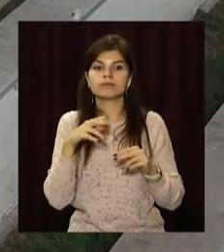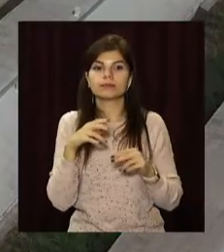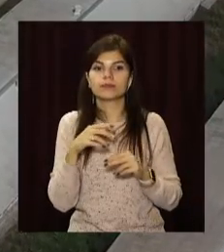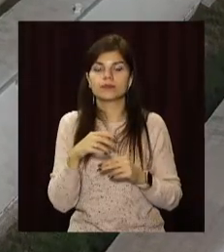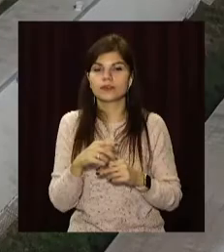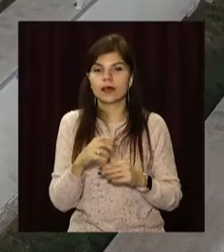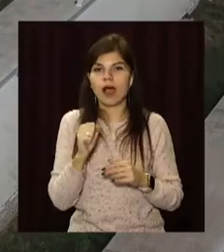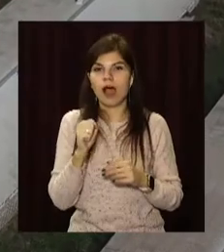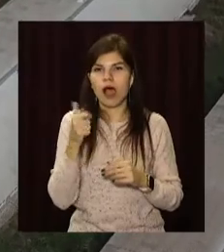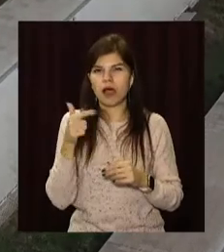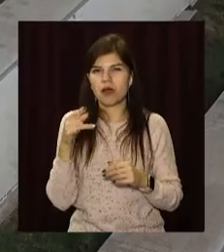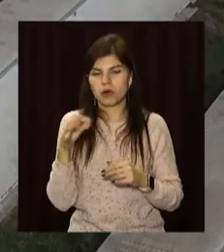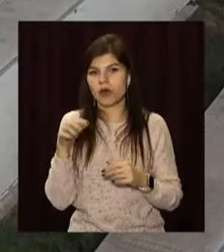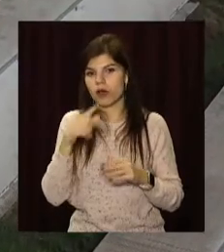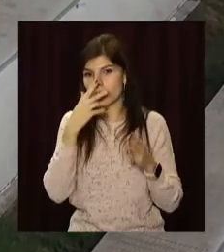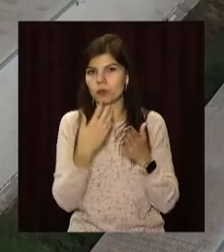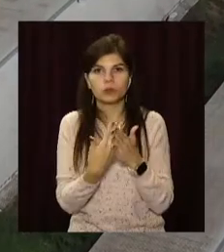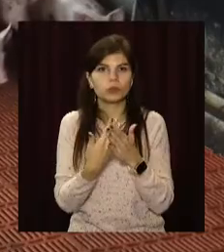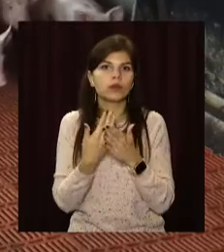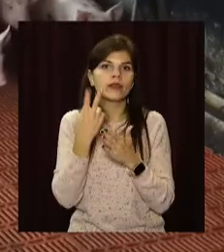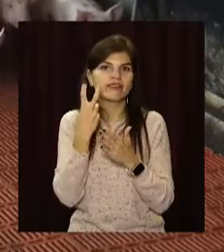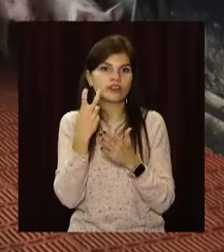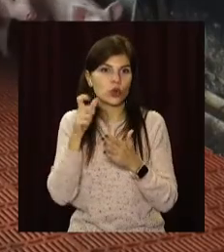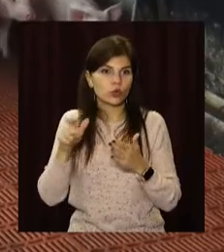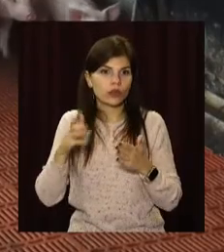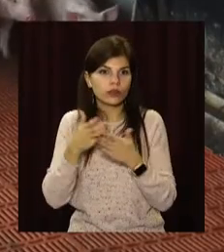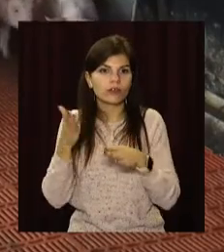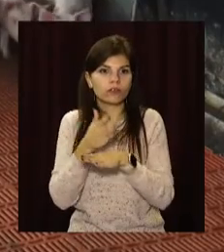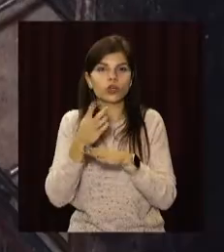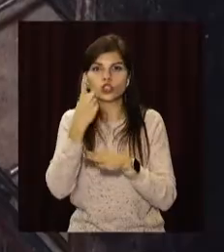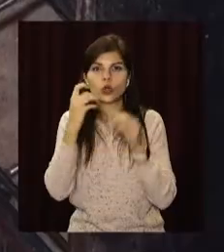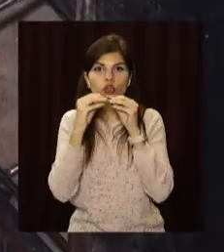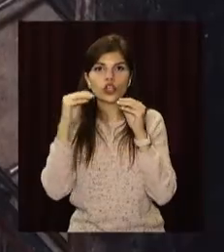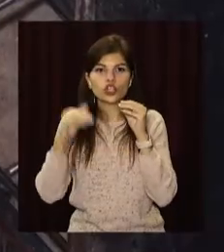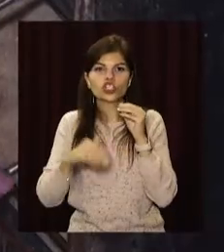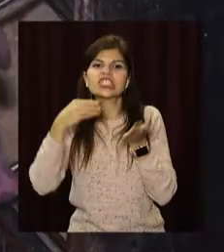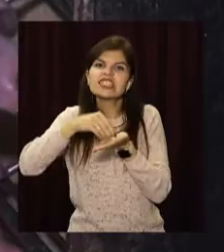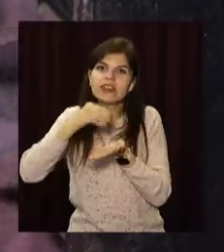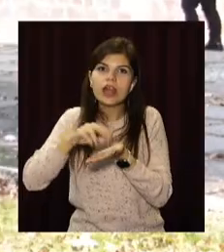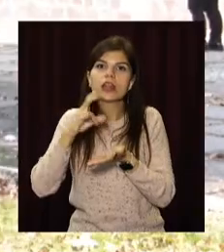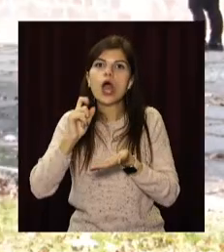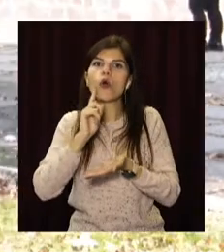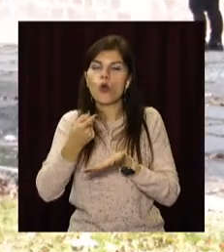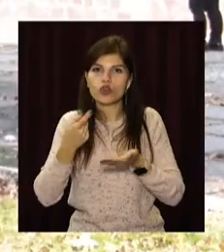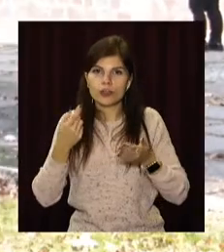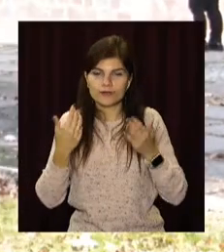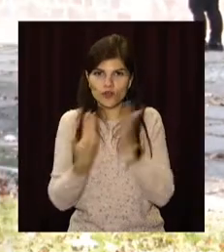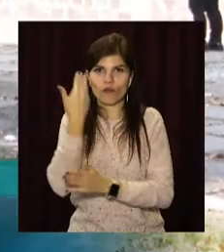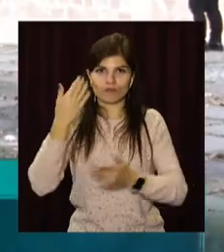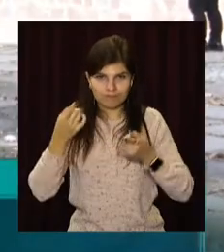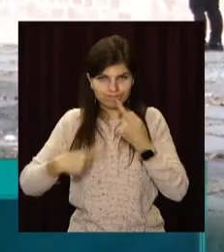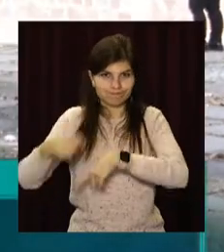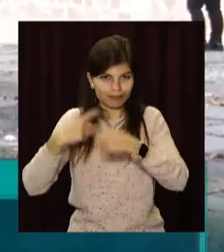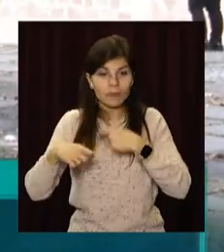КСГ «Агро». Там працюють майже 200 місцевих. Вирощують 110 тисяч голів свиней на рік. Ми допомагаємо в ремонті